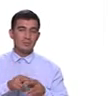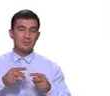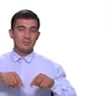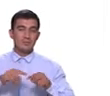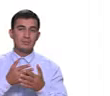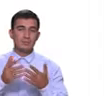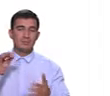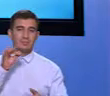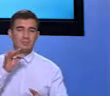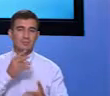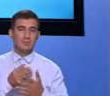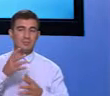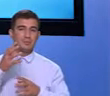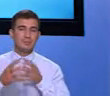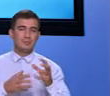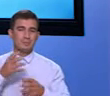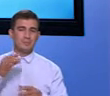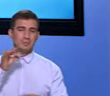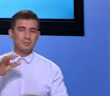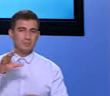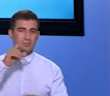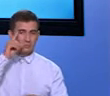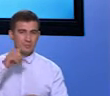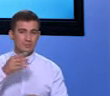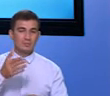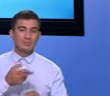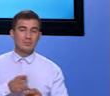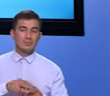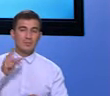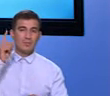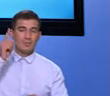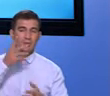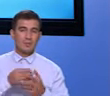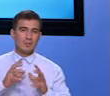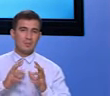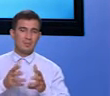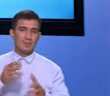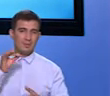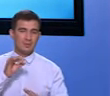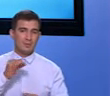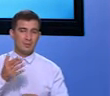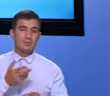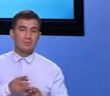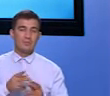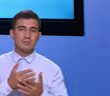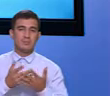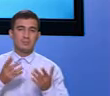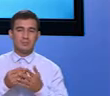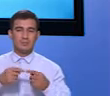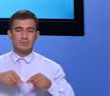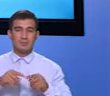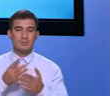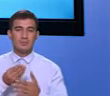biz jahon tarixidan sizga ma'lum mana shu qadimgi dunyo tarixi asosan ibtidoiy jamoat tuzumi